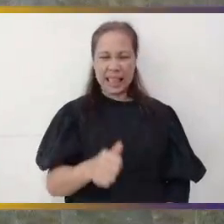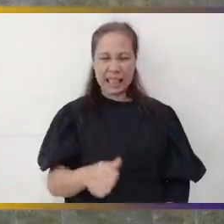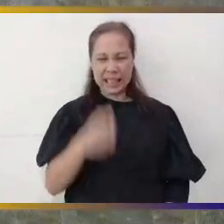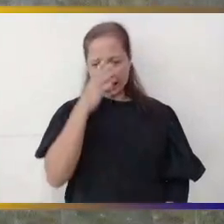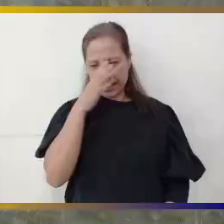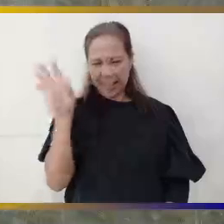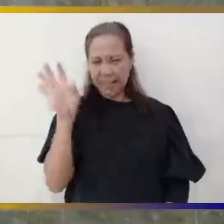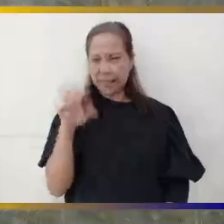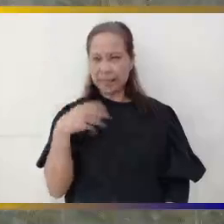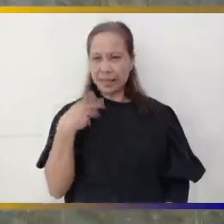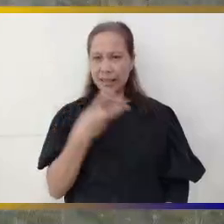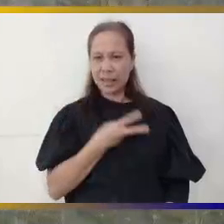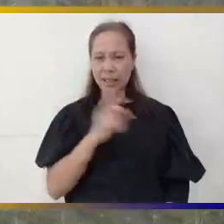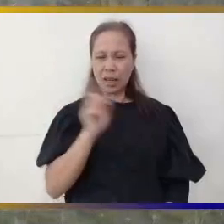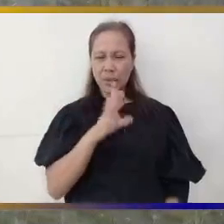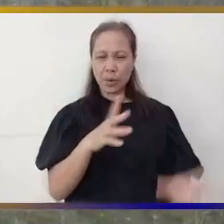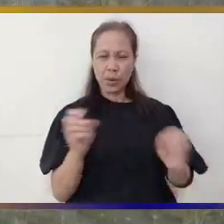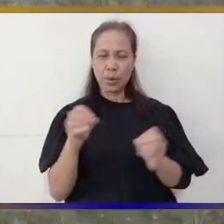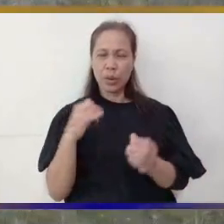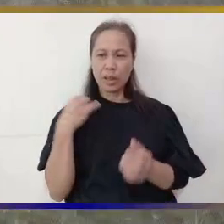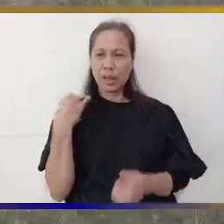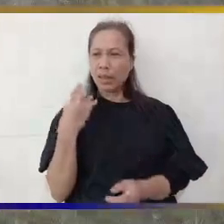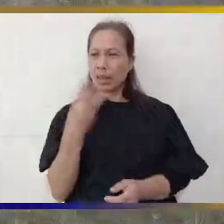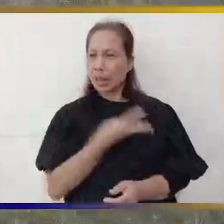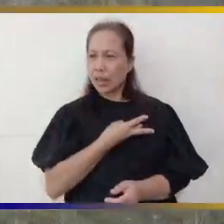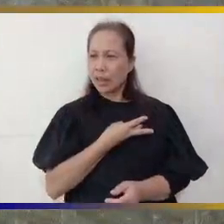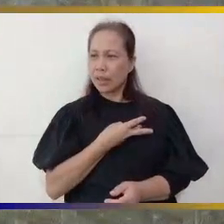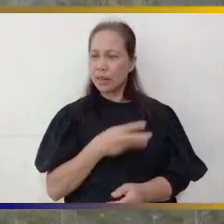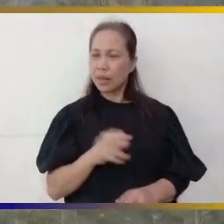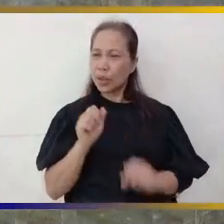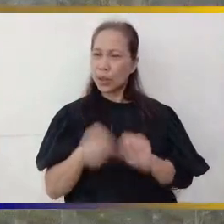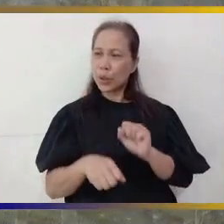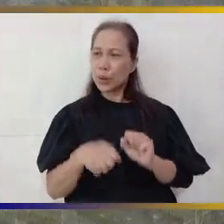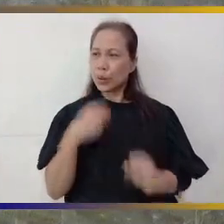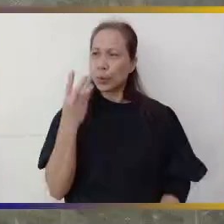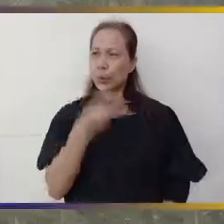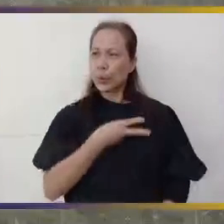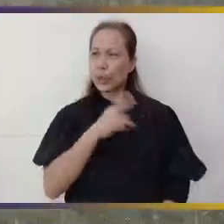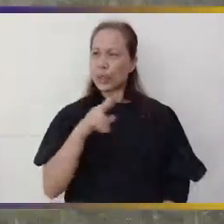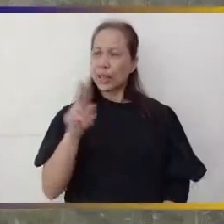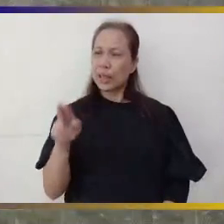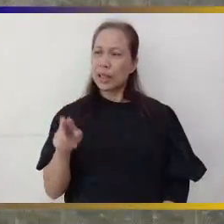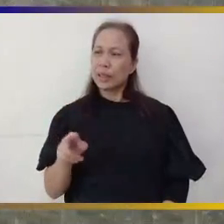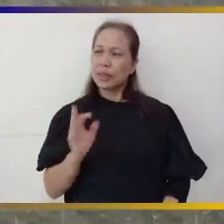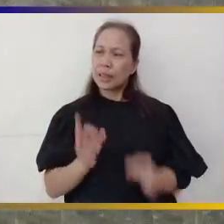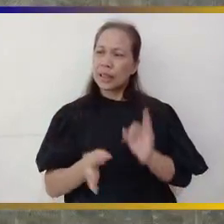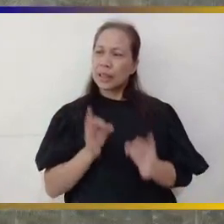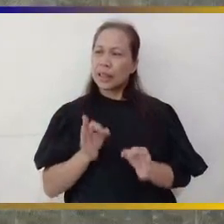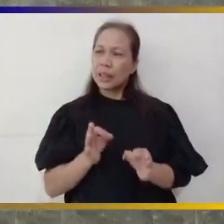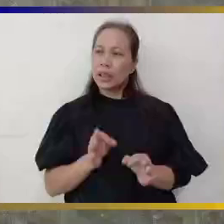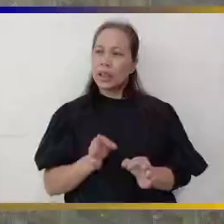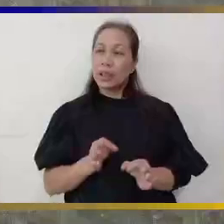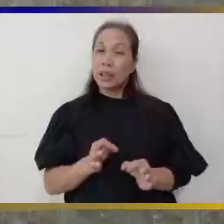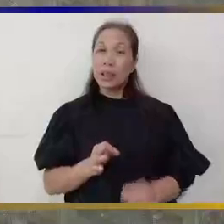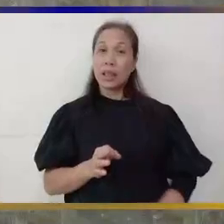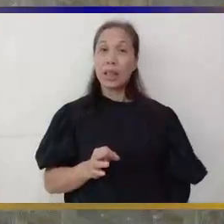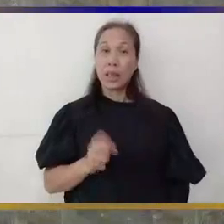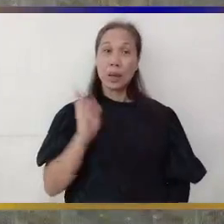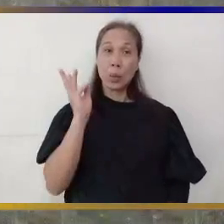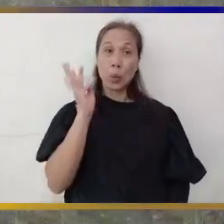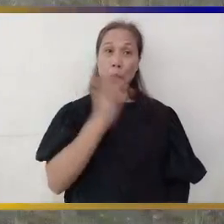lahatang natin so kapagka kapagka ako lamang